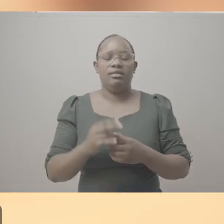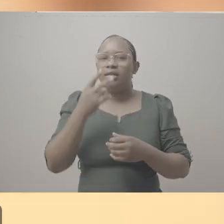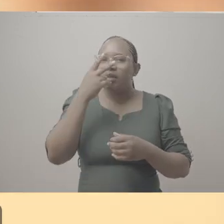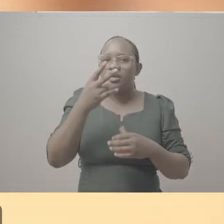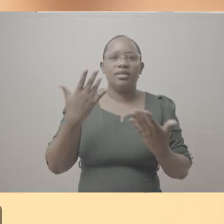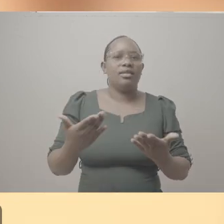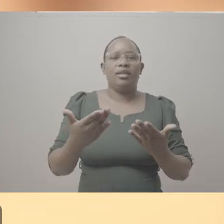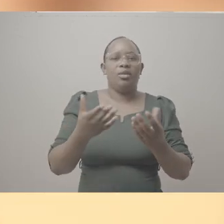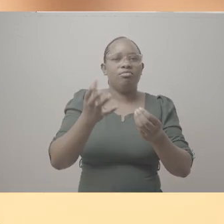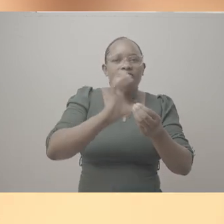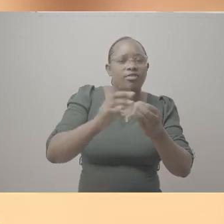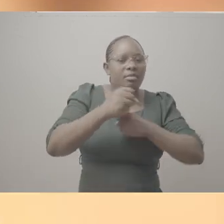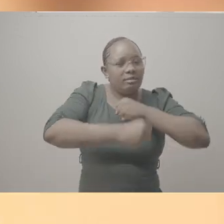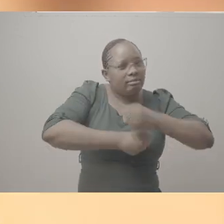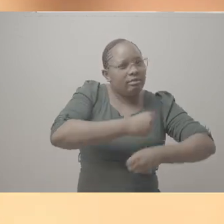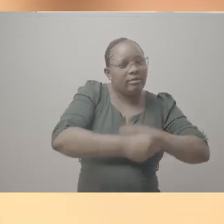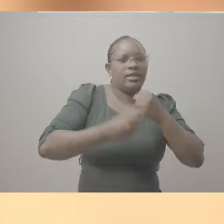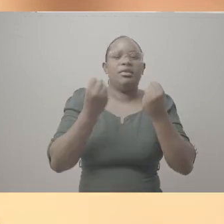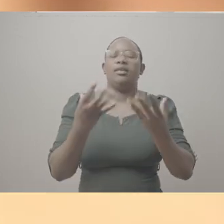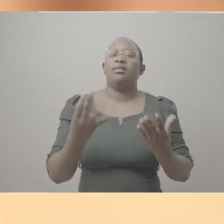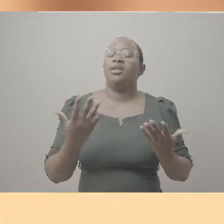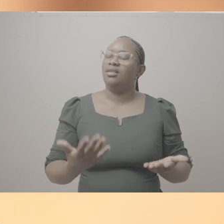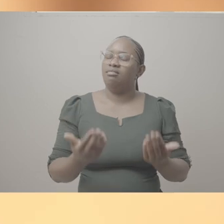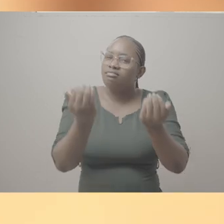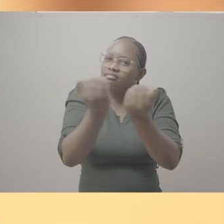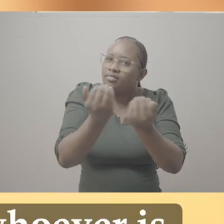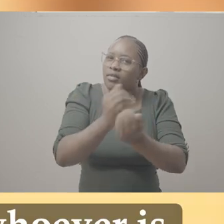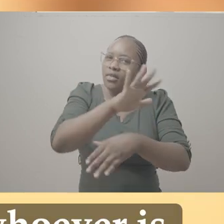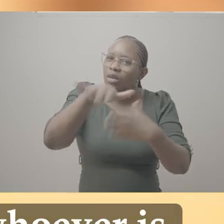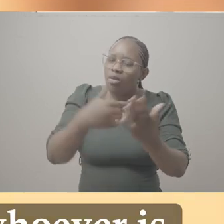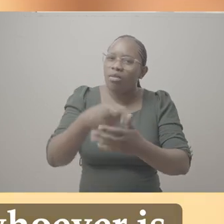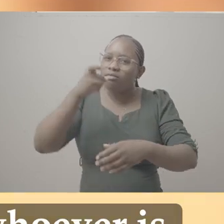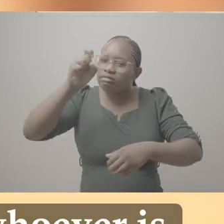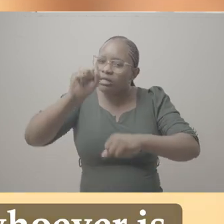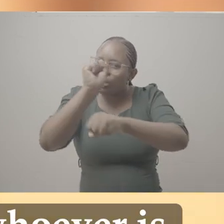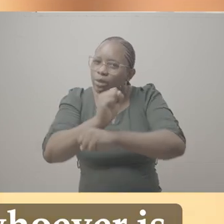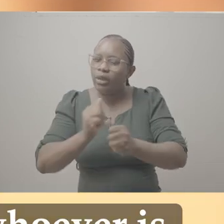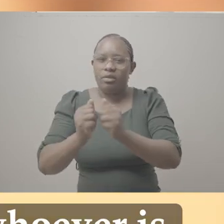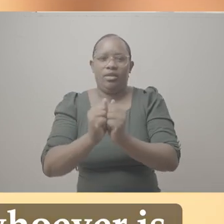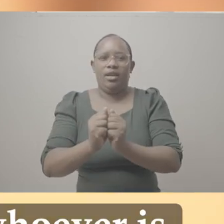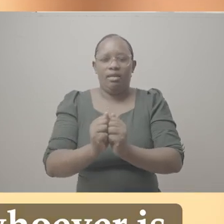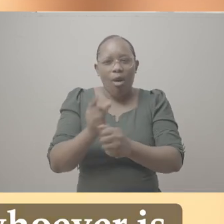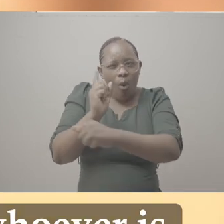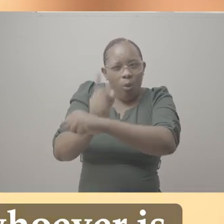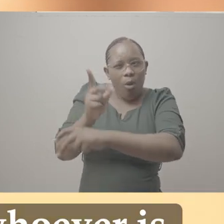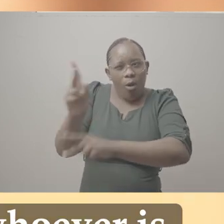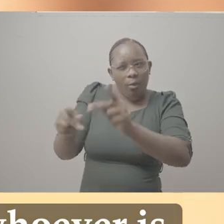mumaumi mutupona tutaitori kunembo kambo ijaya zinthu zonse sono vantu atujatiziyanye